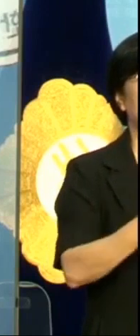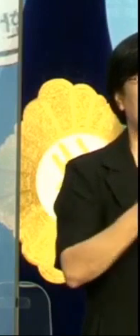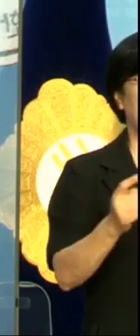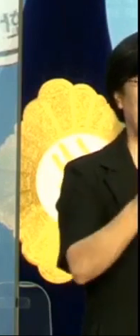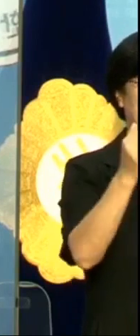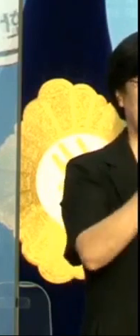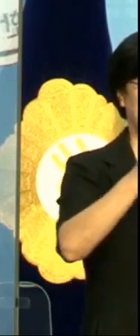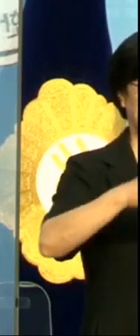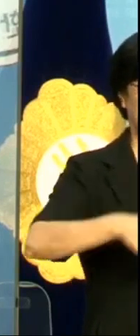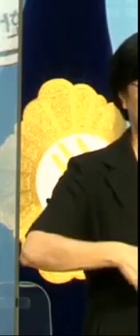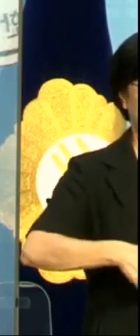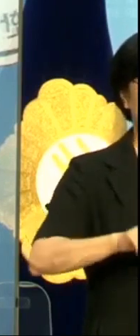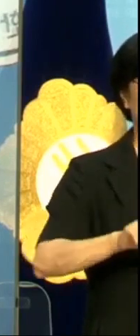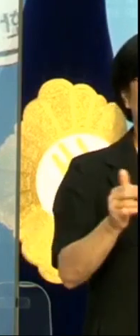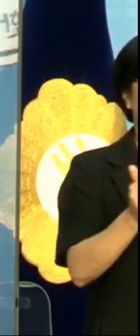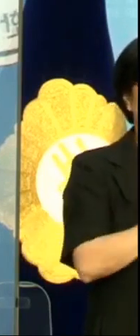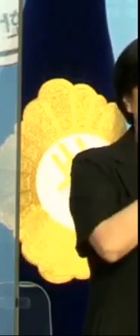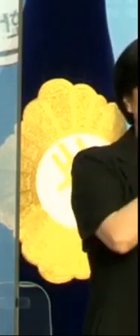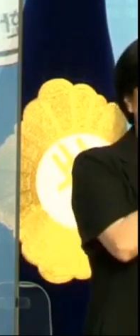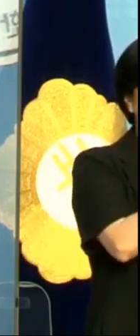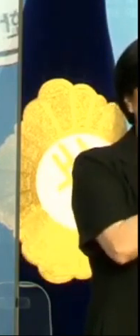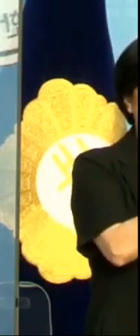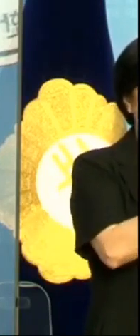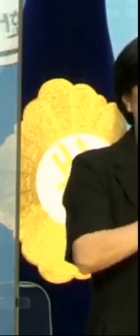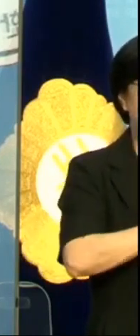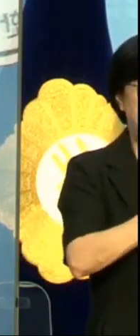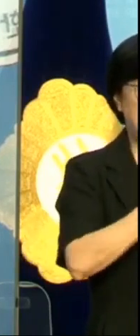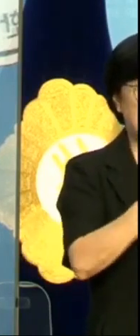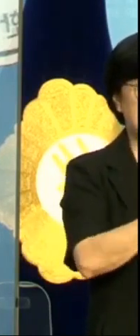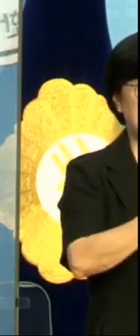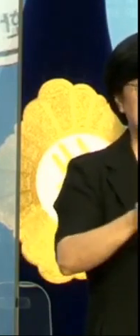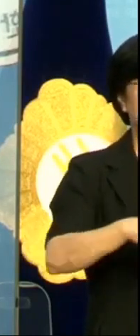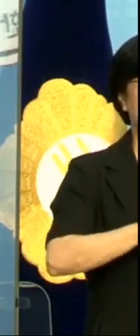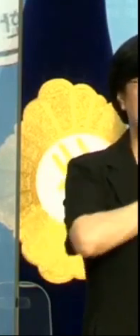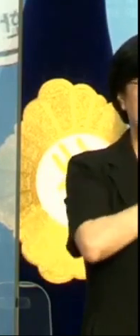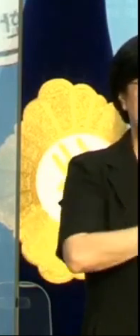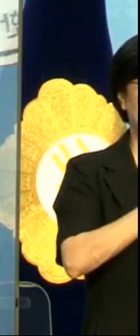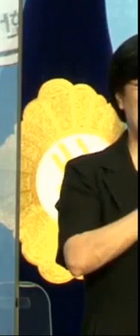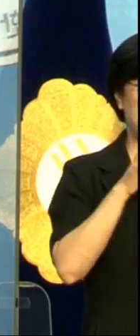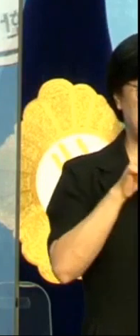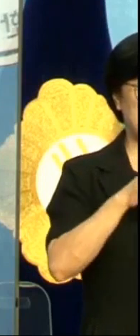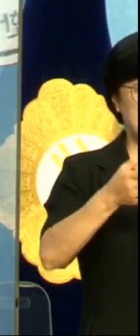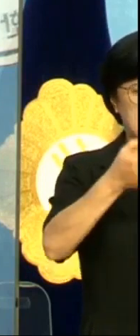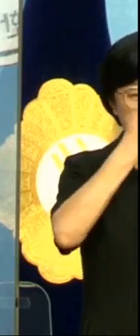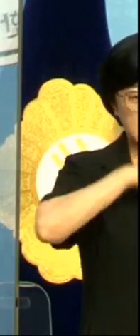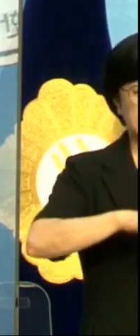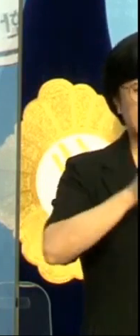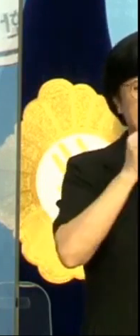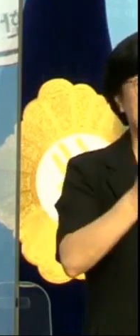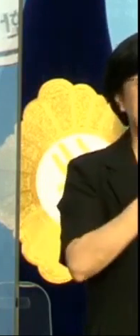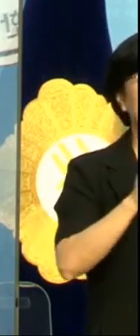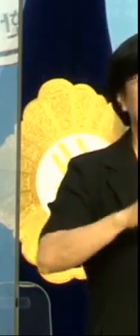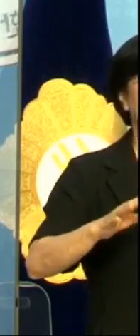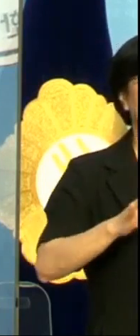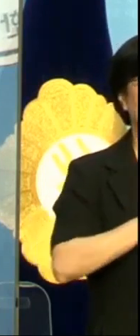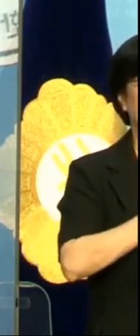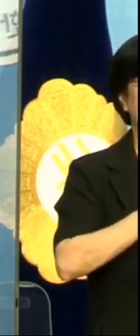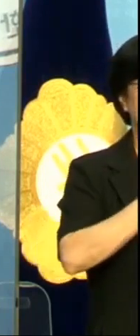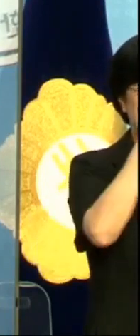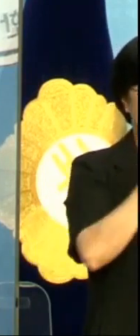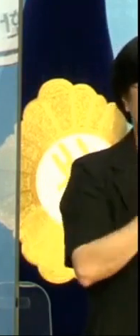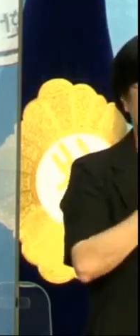끝내야 합니다 지금까지 제도적 허점을 이용해서 부당하게 권력을 이용하는 각종 부조리를 더 이상 방관할 수